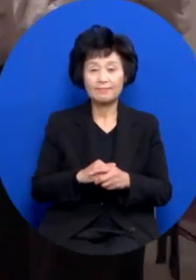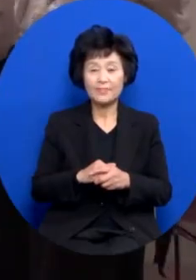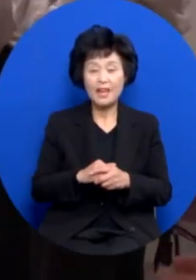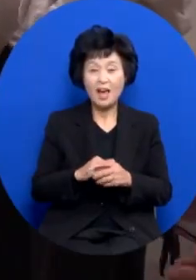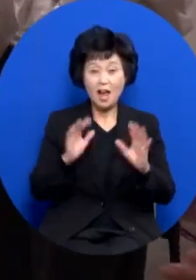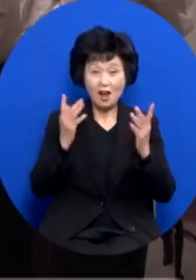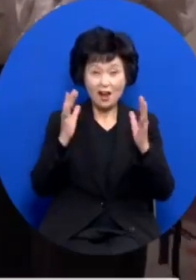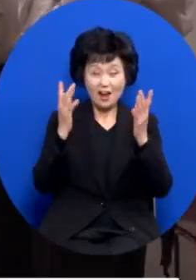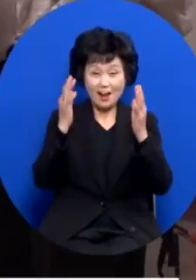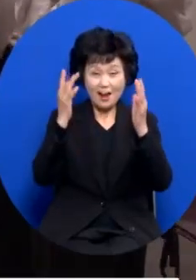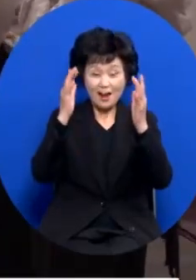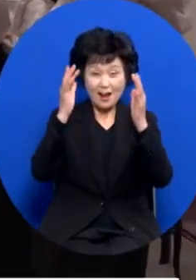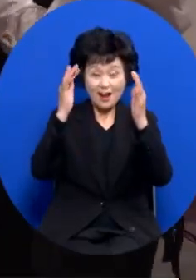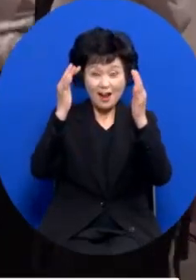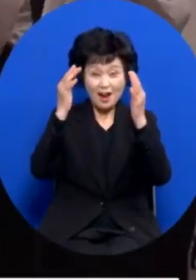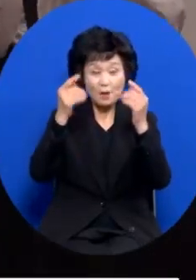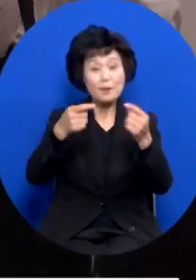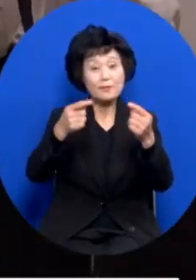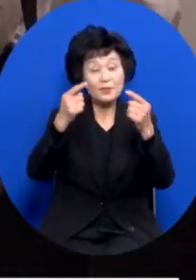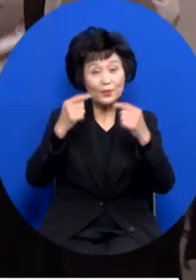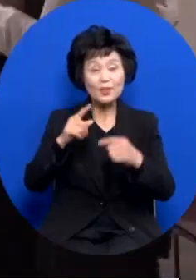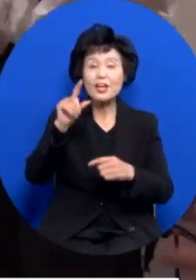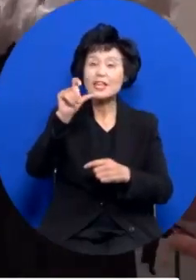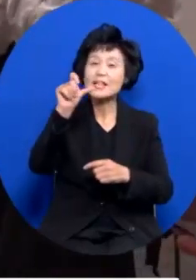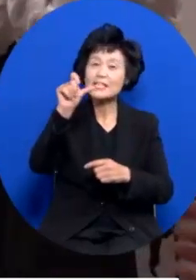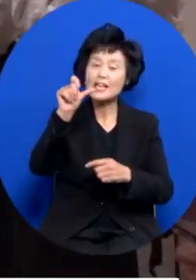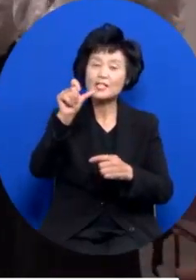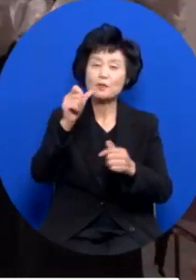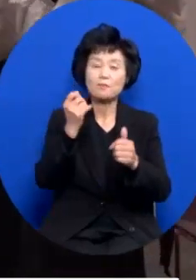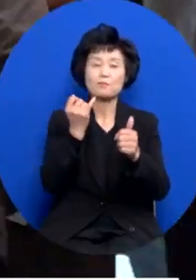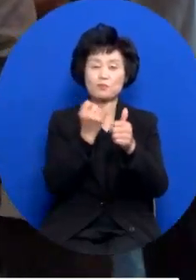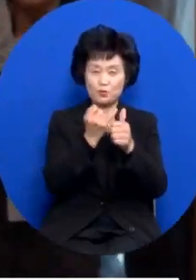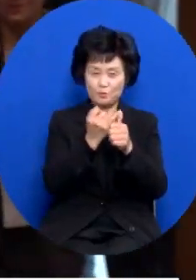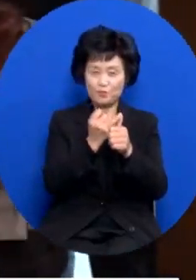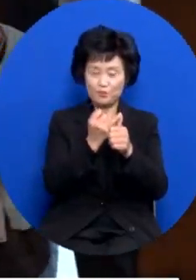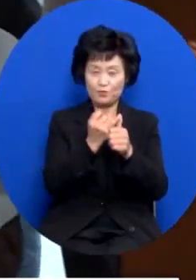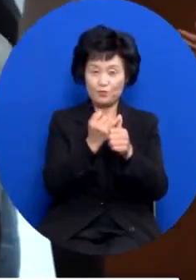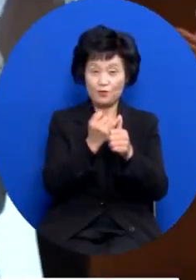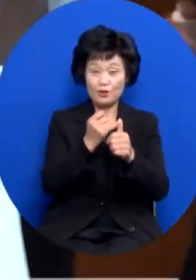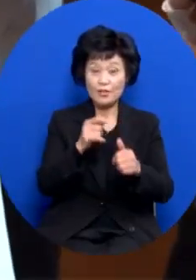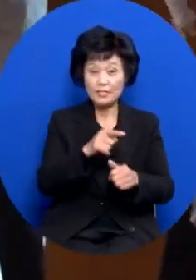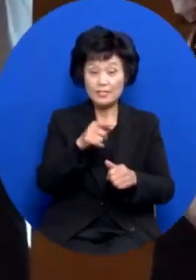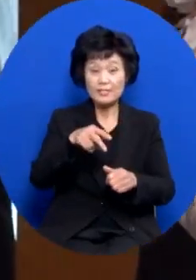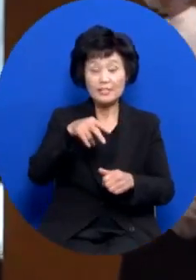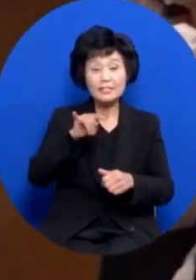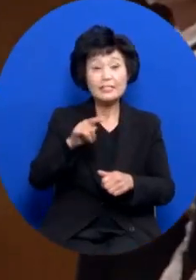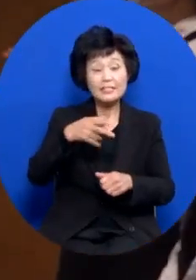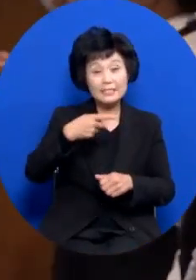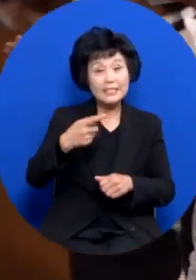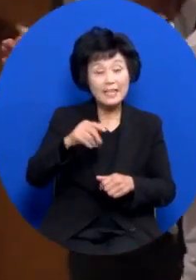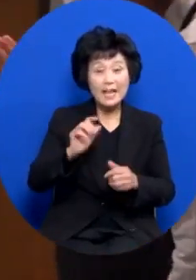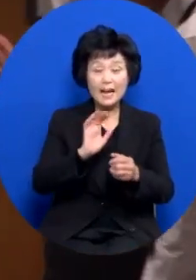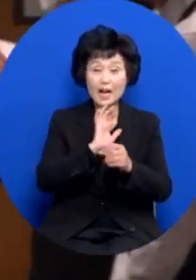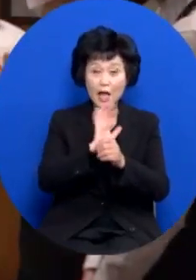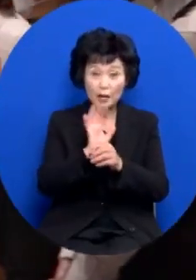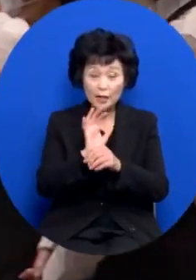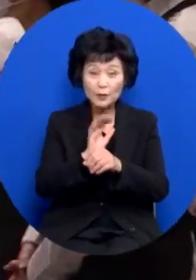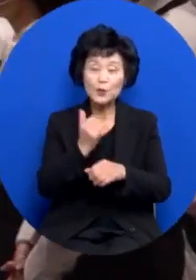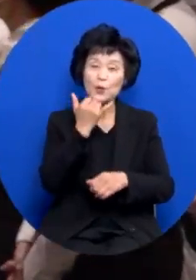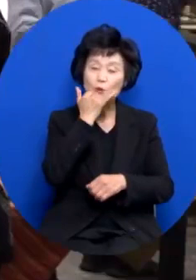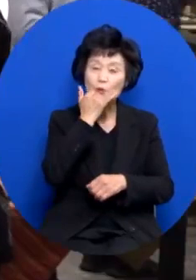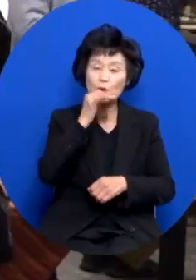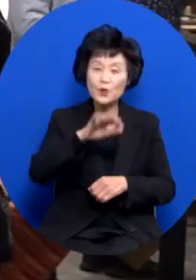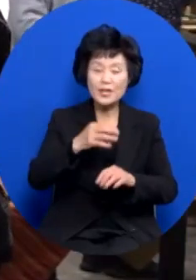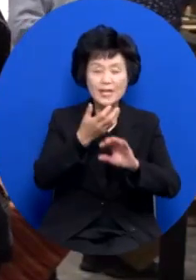뜨거운 환영을 받으며 입장하는 15쌍의 부부. 이들은 세네갈, 에콰도르, 독일 등 전